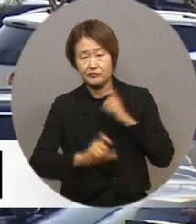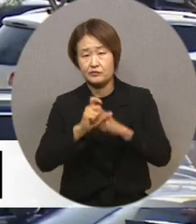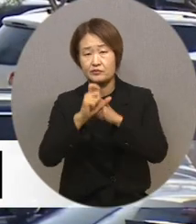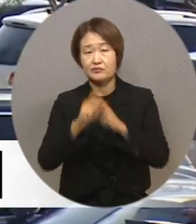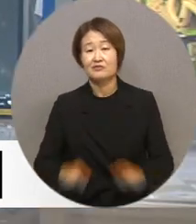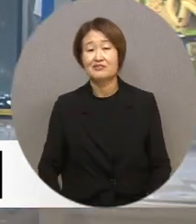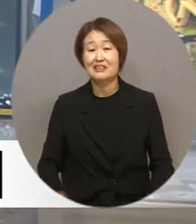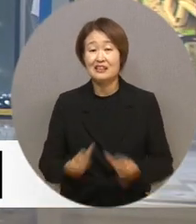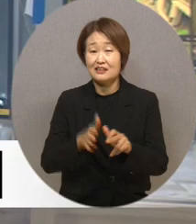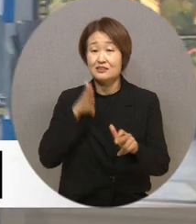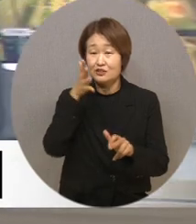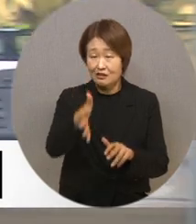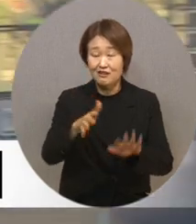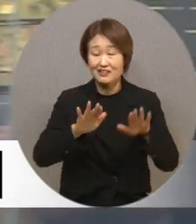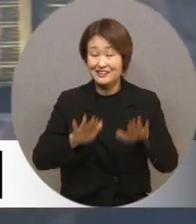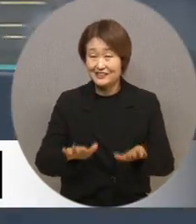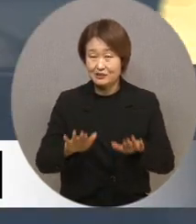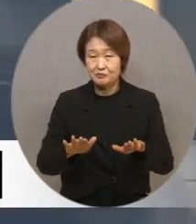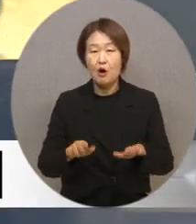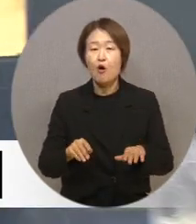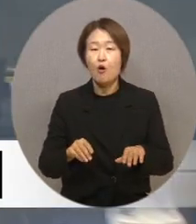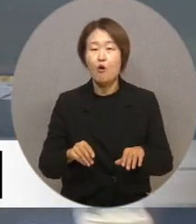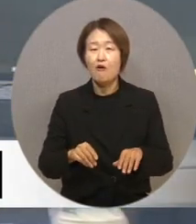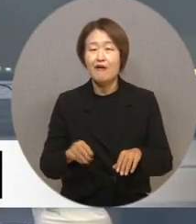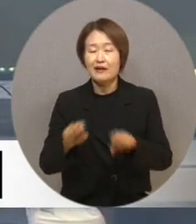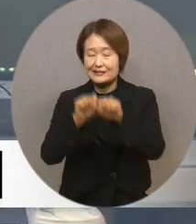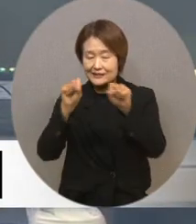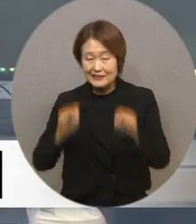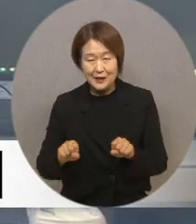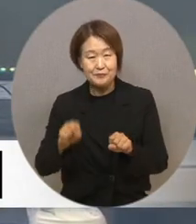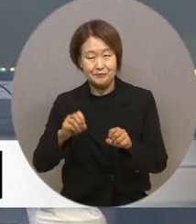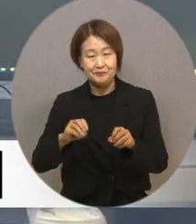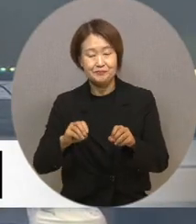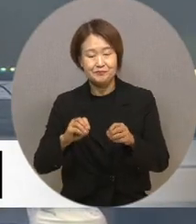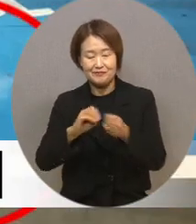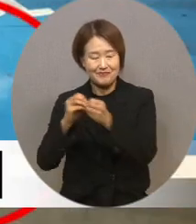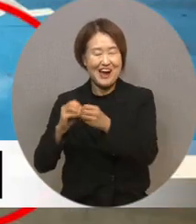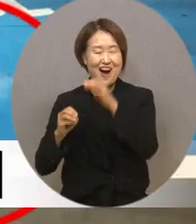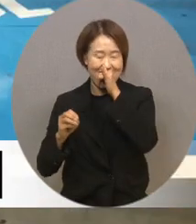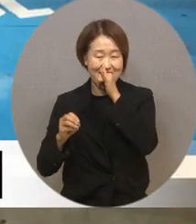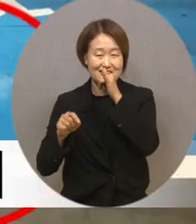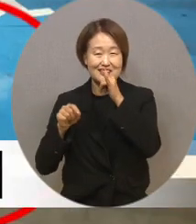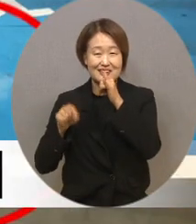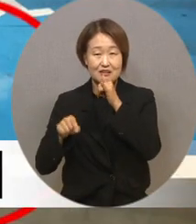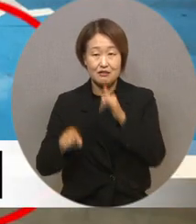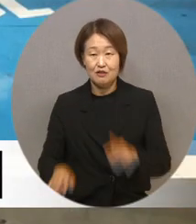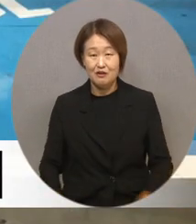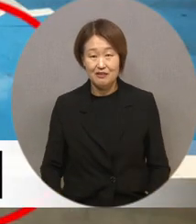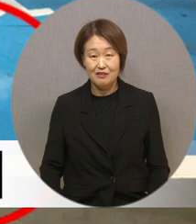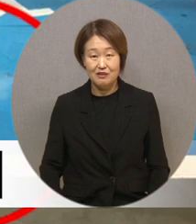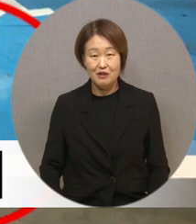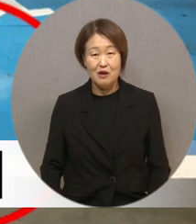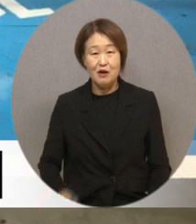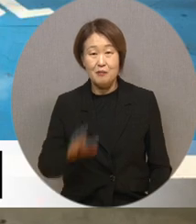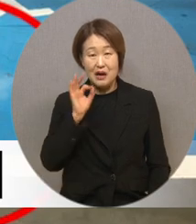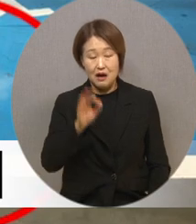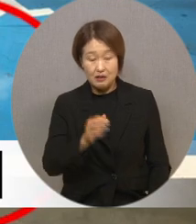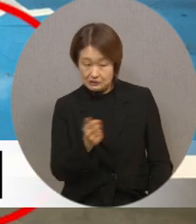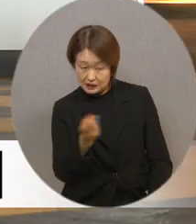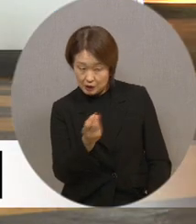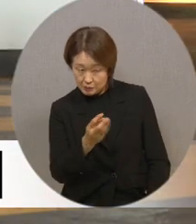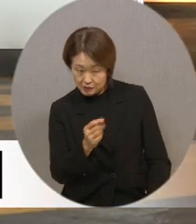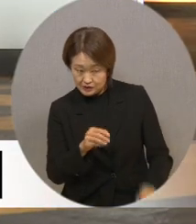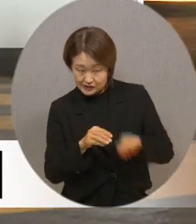전용 주차구역에 운영 중인 무인 스마트 센서 주차 단속 시스템은 사물 인터넷 센서가 차량 번호를